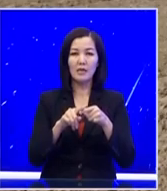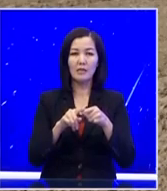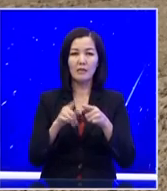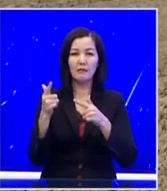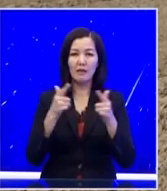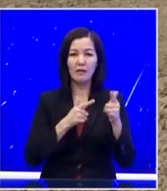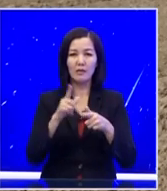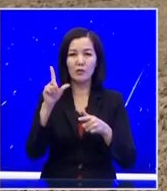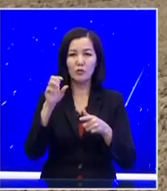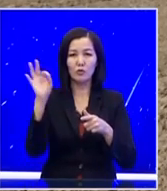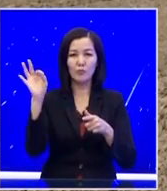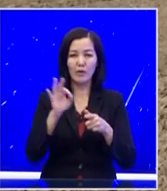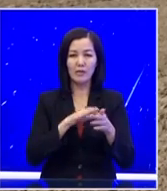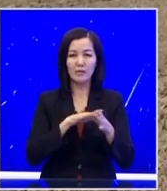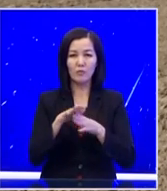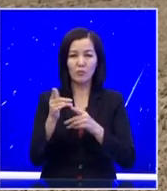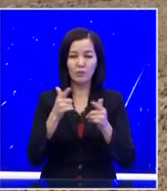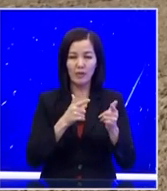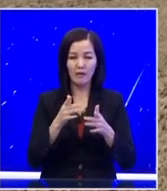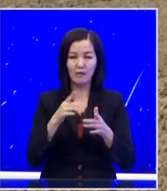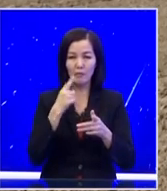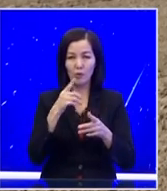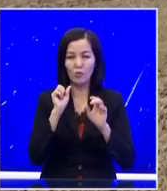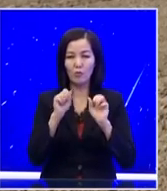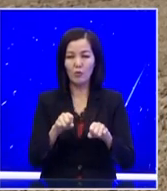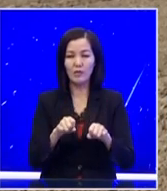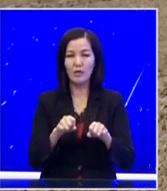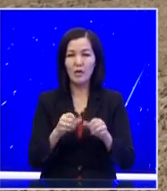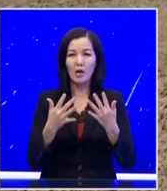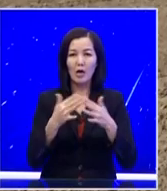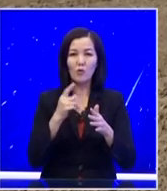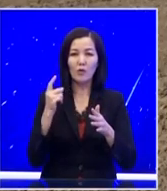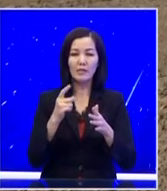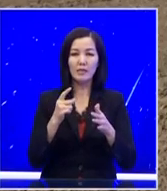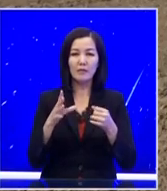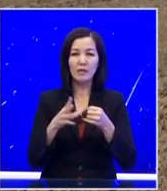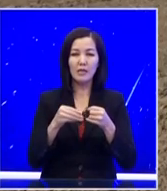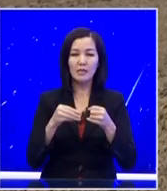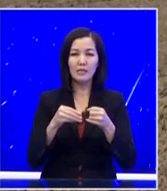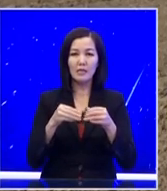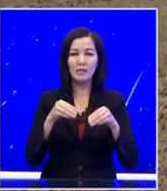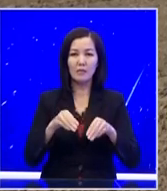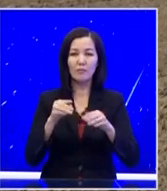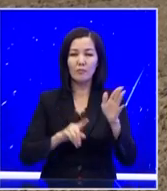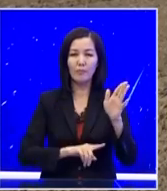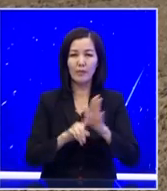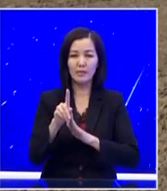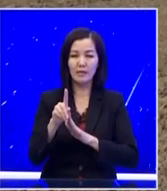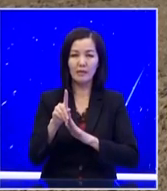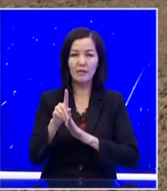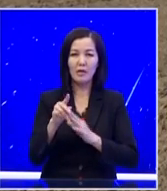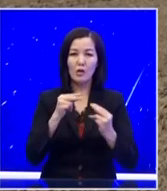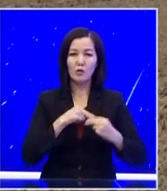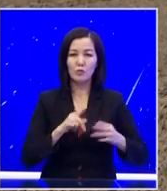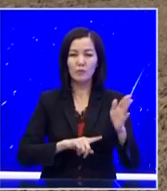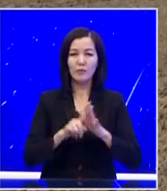дайындығы 100% дайын деп айтуға болады. Шаруашылық құрылымдары осы егіс алқаптарына жұмысқа кірісіп кетті. Жұмыс басталғалы